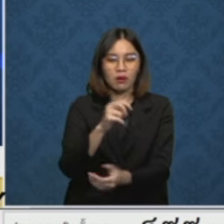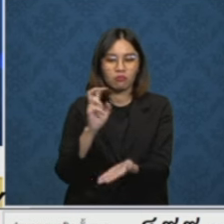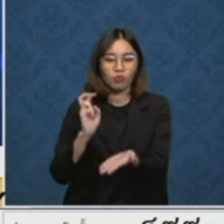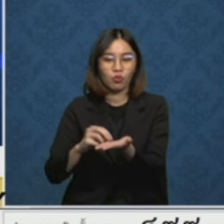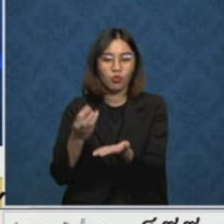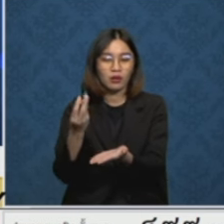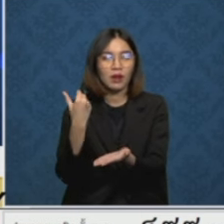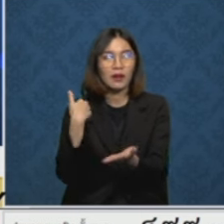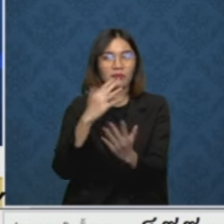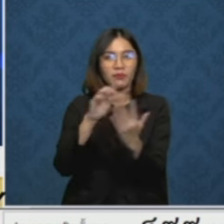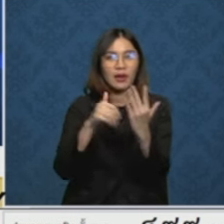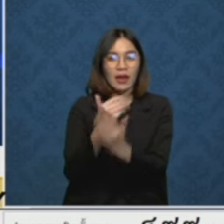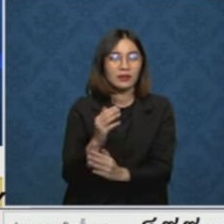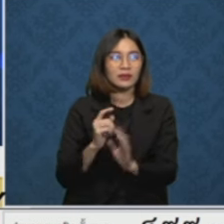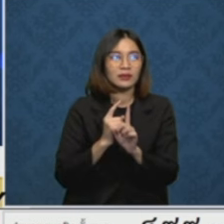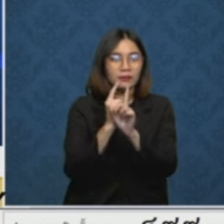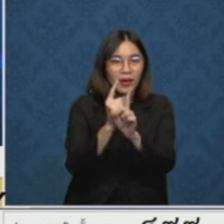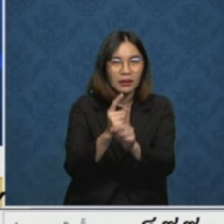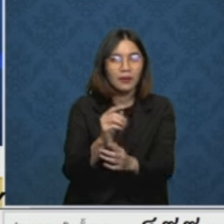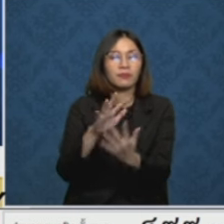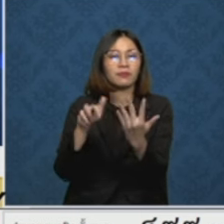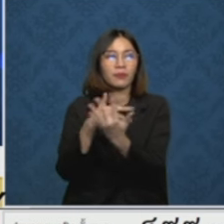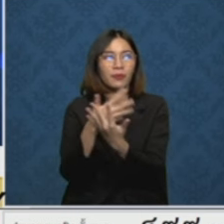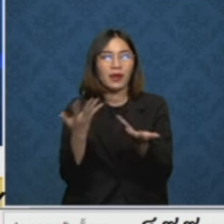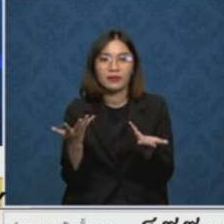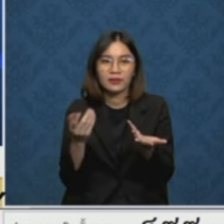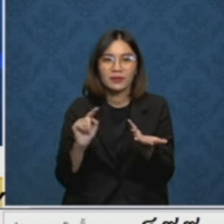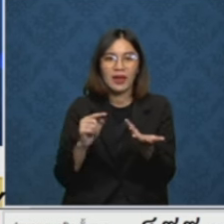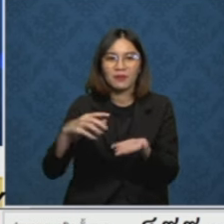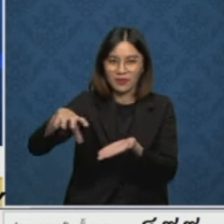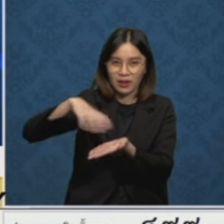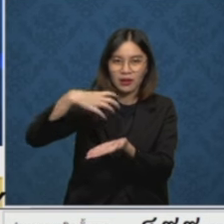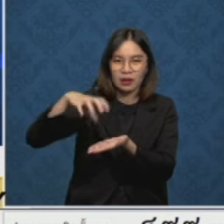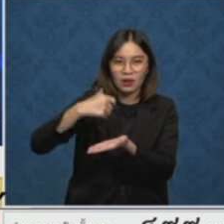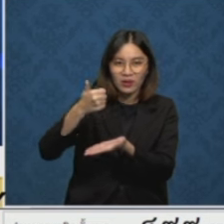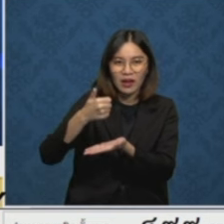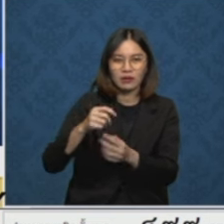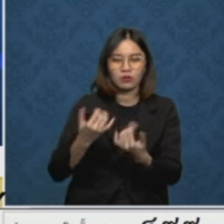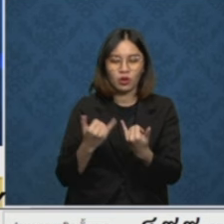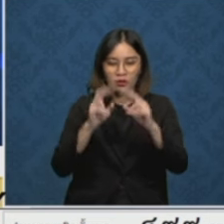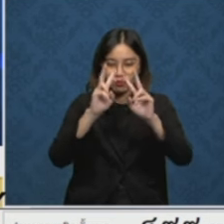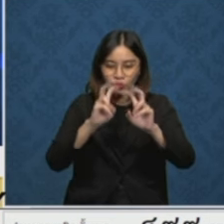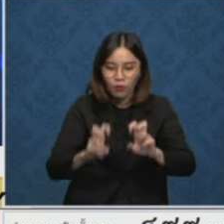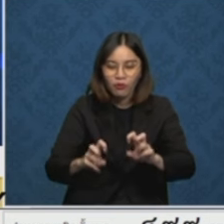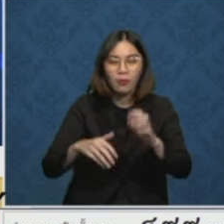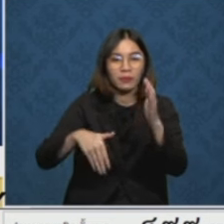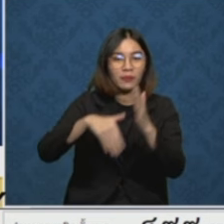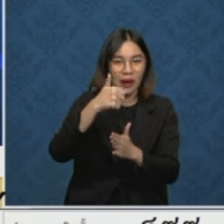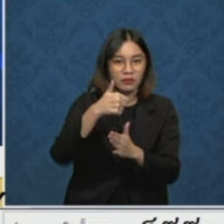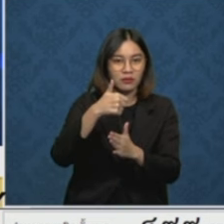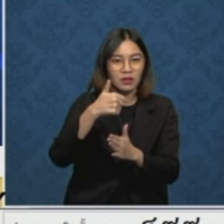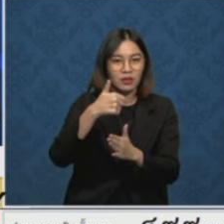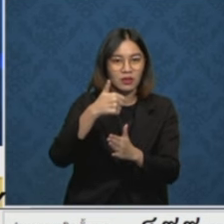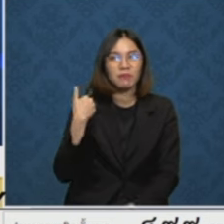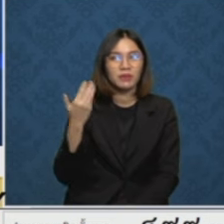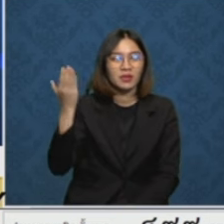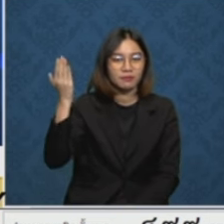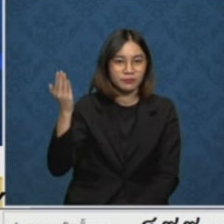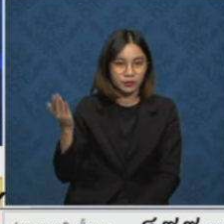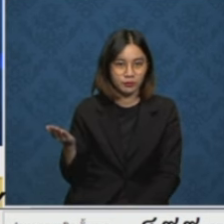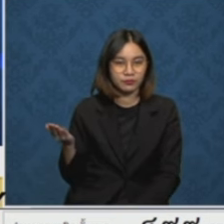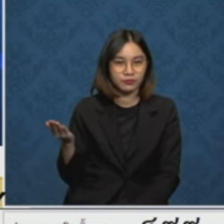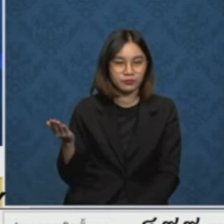ปแค่เท่านี้ท่านมีแผนยังไงเดี๋ยวมาเล่าให้เราฟังได้แต่ว่าเท่าที่สืบค้นที่อนุมัติไปแล้วเนี่ยมันมีอยู่แค่นี้จ